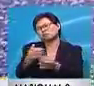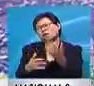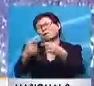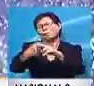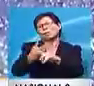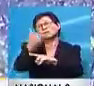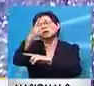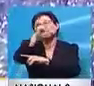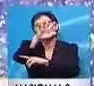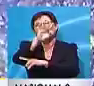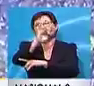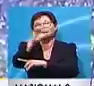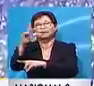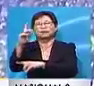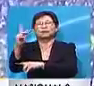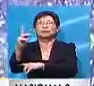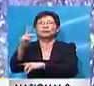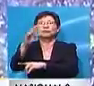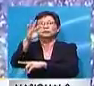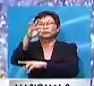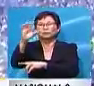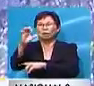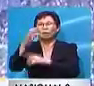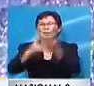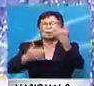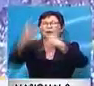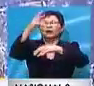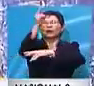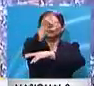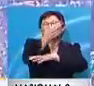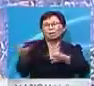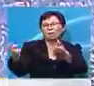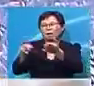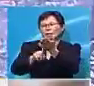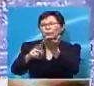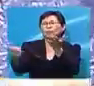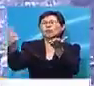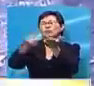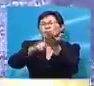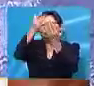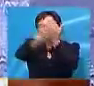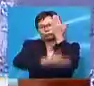lalu 8,914 kes kebakaran hutan dilaporkan di seluruh negara.